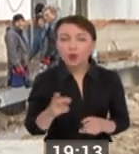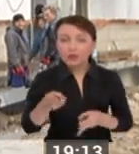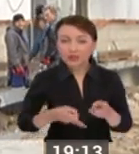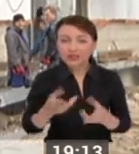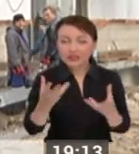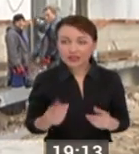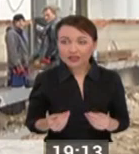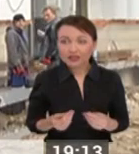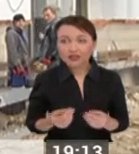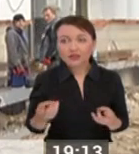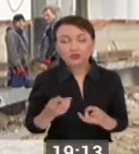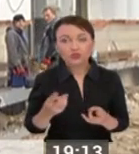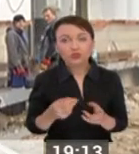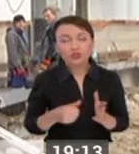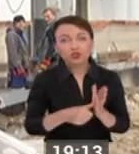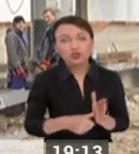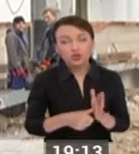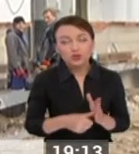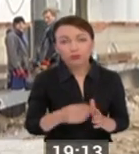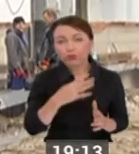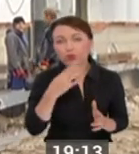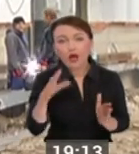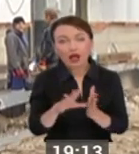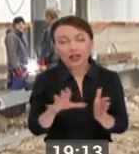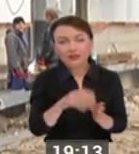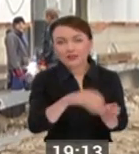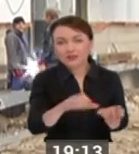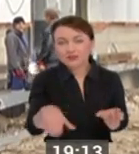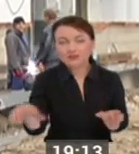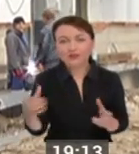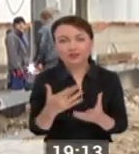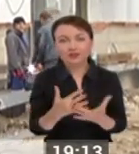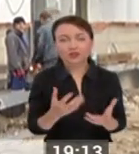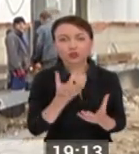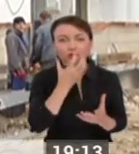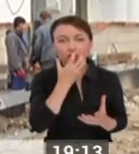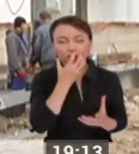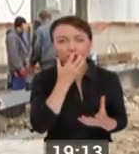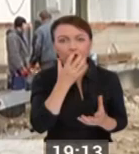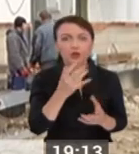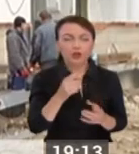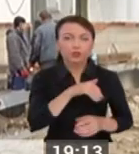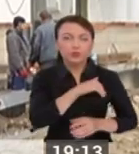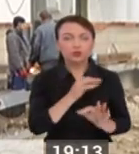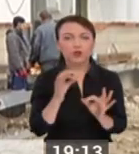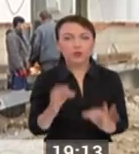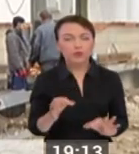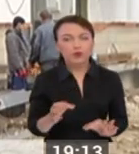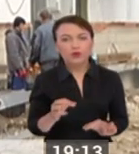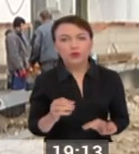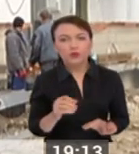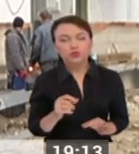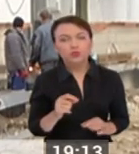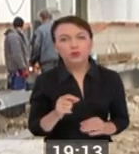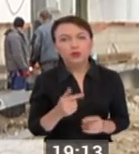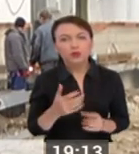годин сестри приходили, включали масу електронагрівальних приладів, щоб довести температуру і не до того